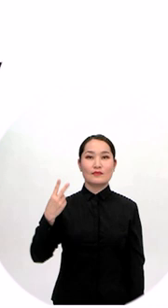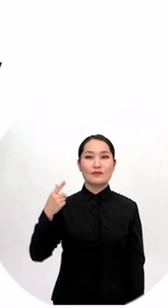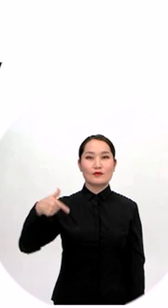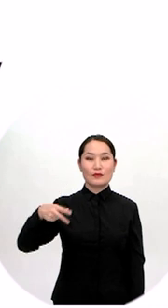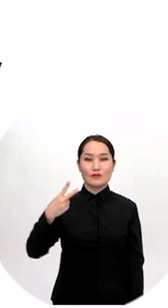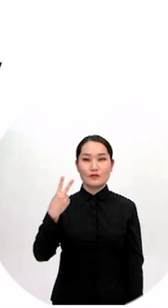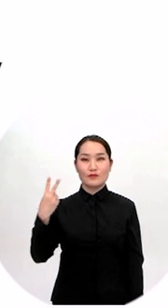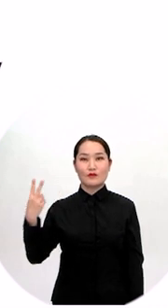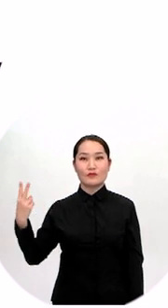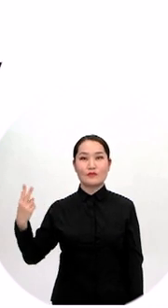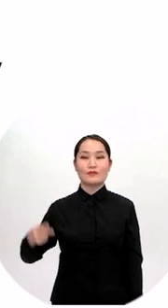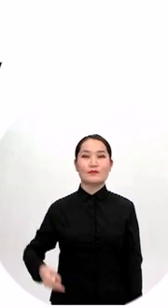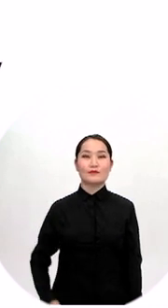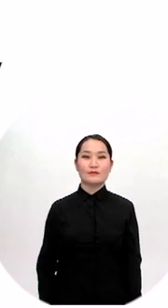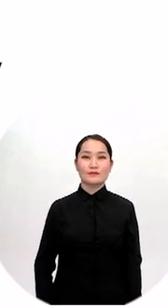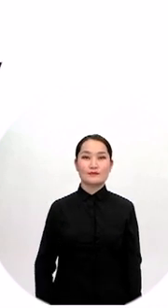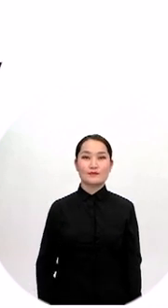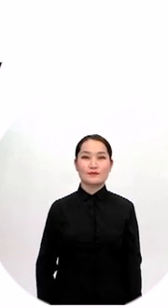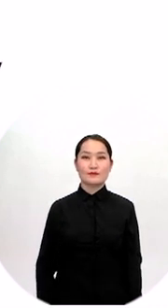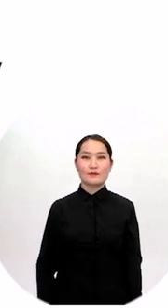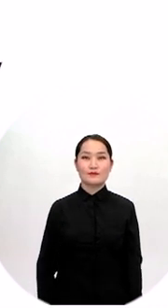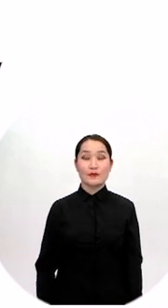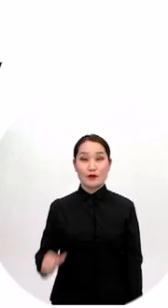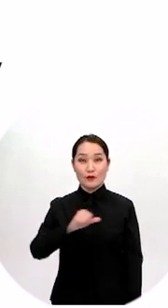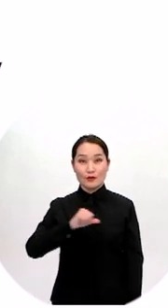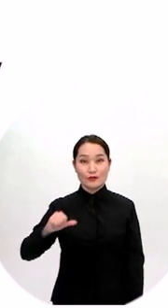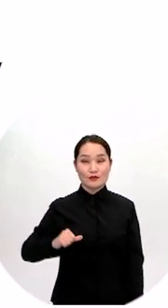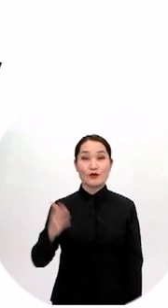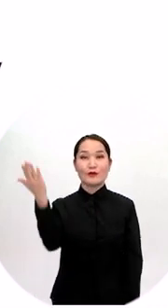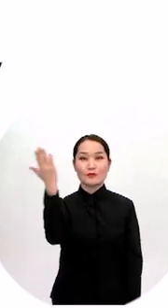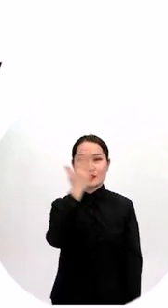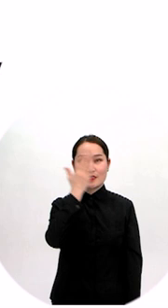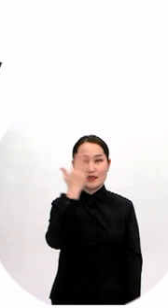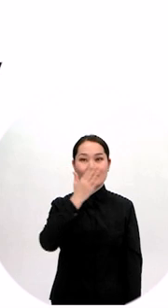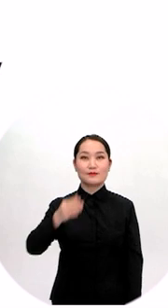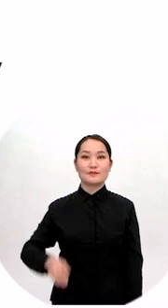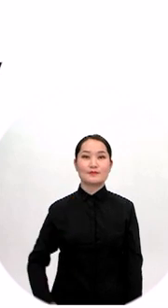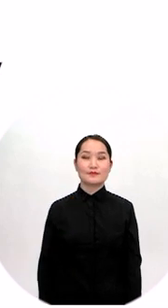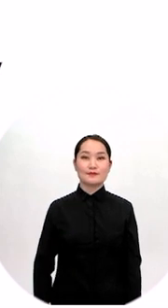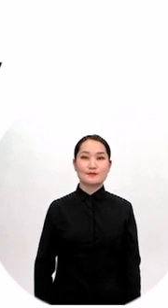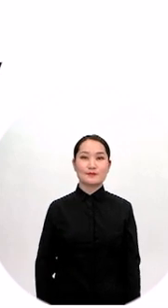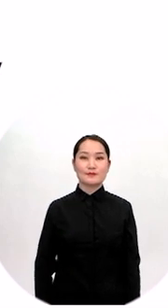Ку. Ку. За, өөрсдөө биеэ дагаад уншаарай.